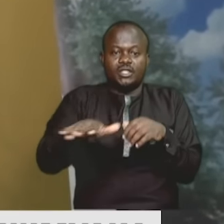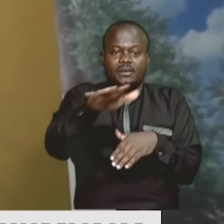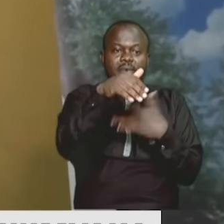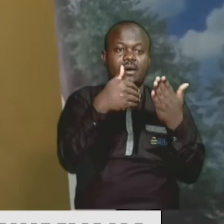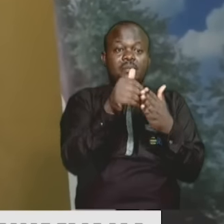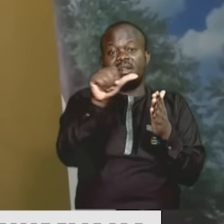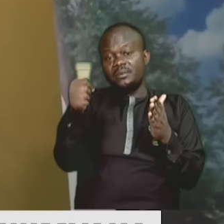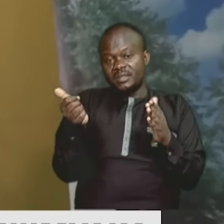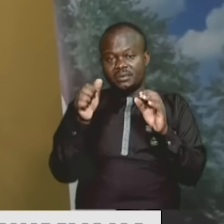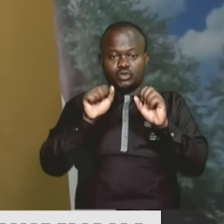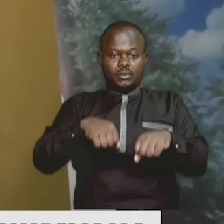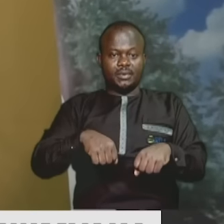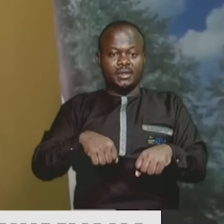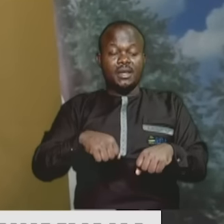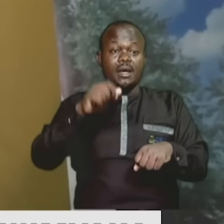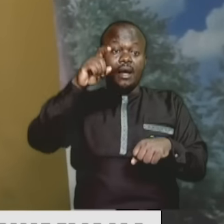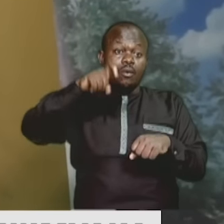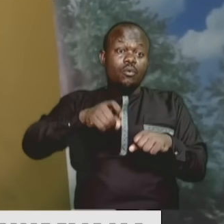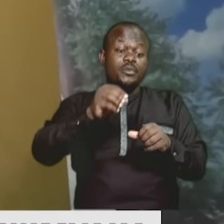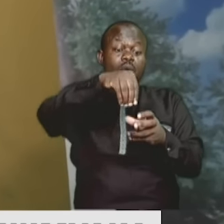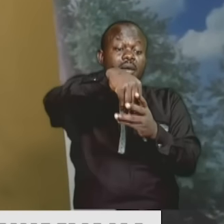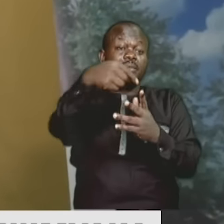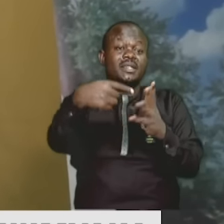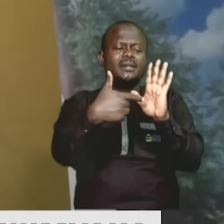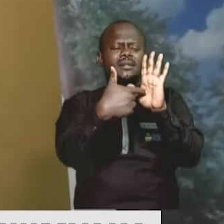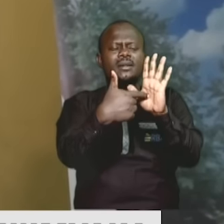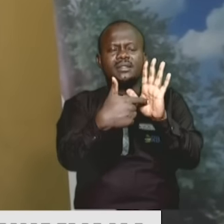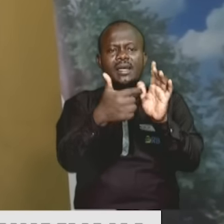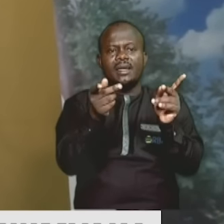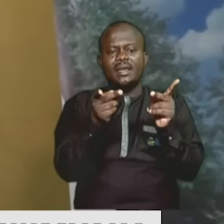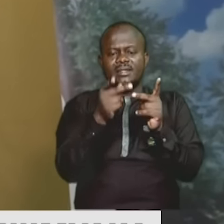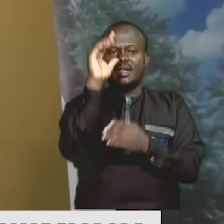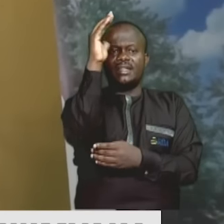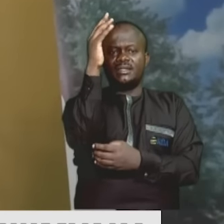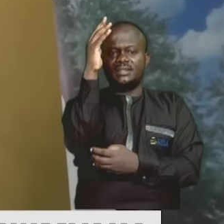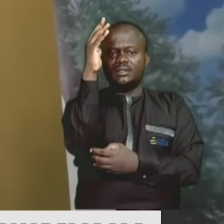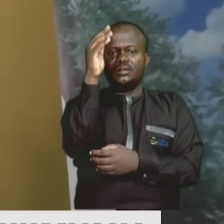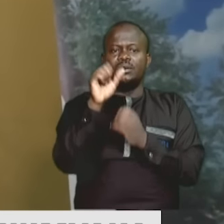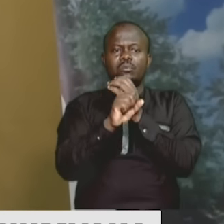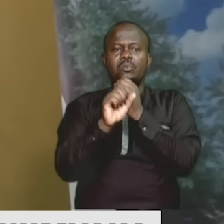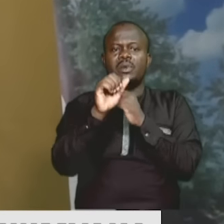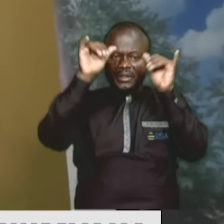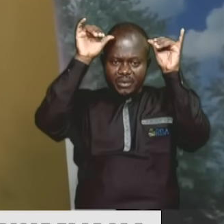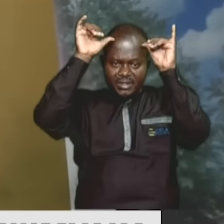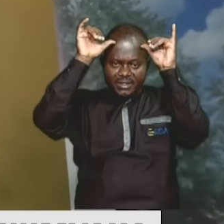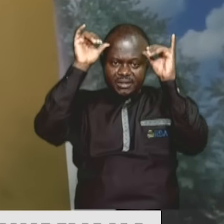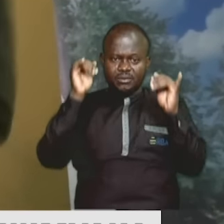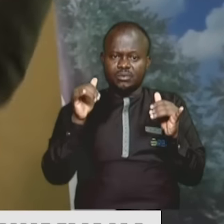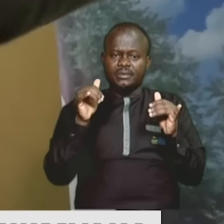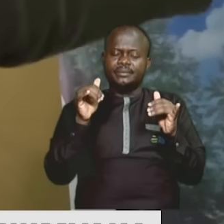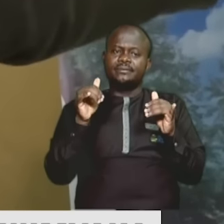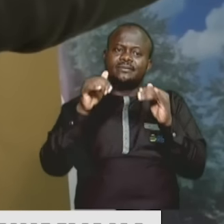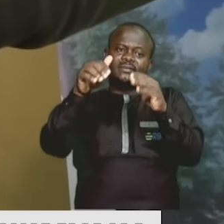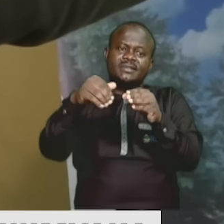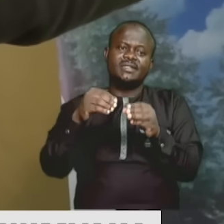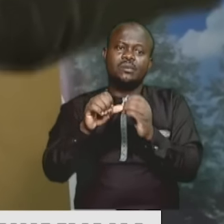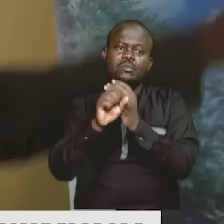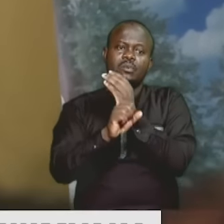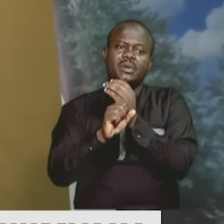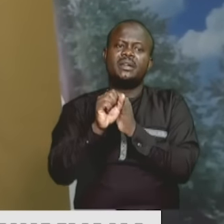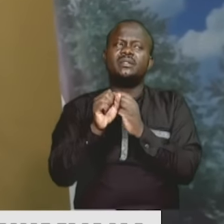bishoboka hakabaye hari ikintu cyerekana ngo iki giti tugiye guhuza n'umutera mu murenge w'Inyagatare ko tugiye kugitera mu murenge